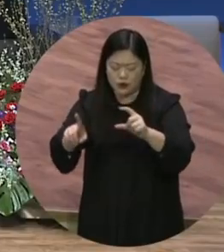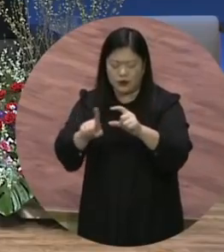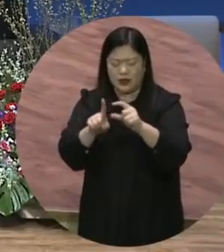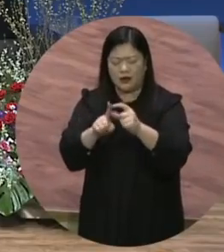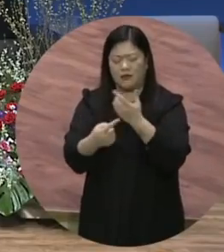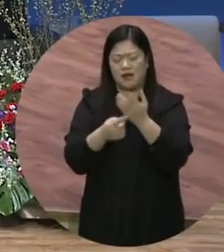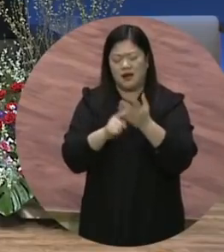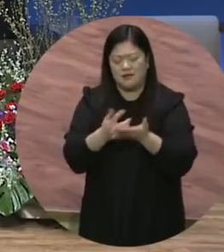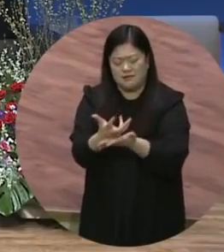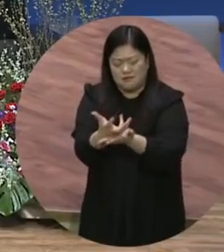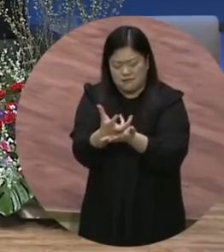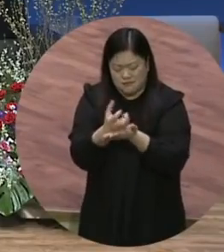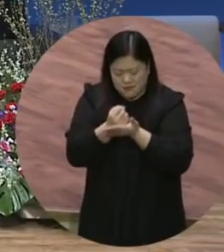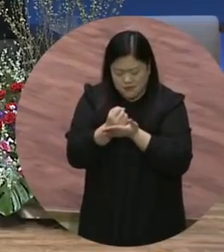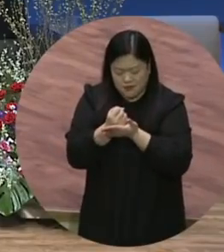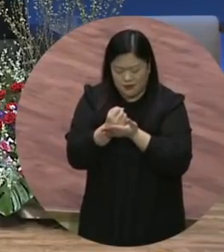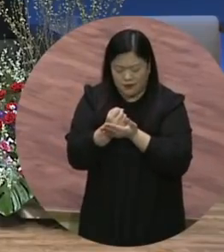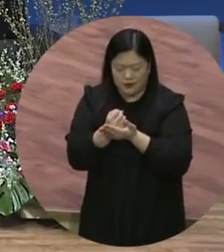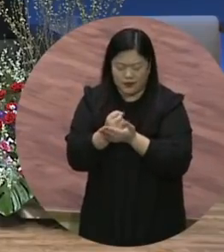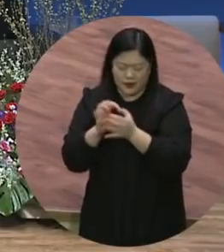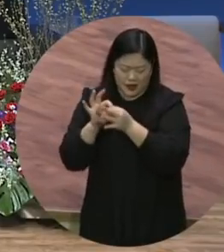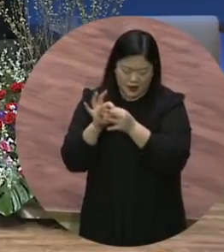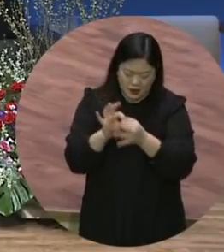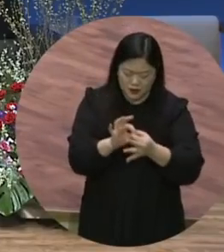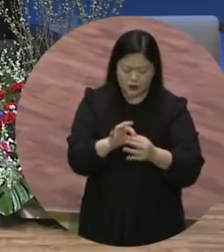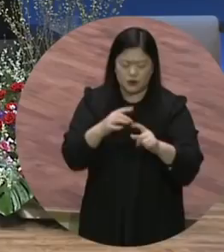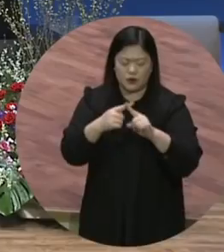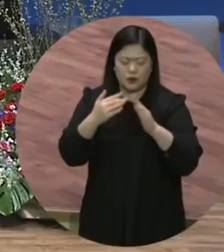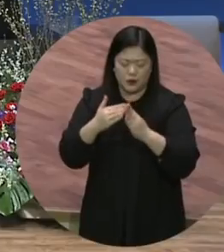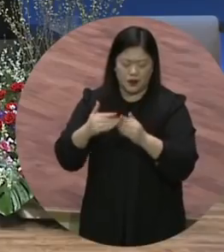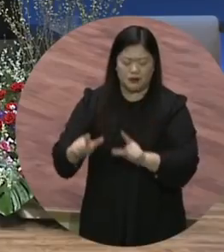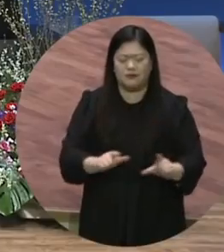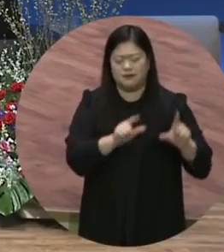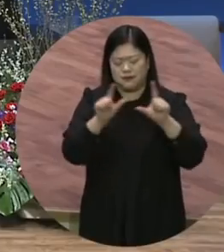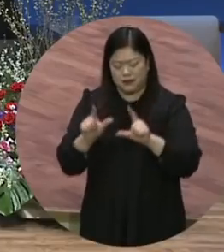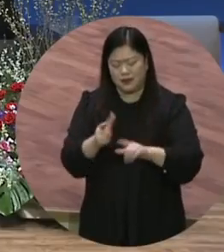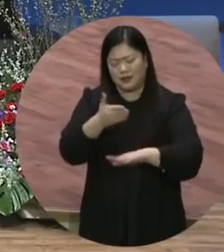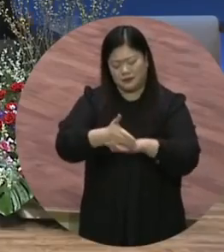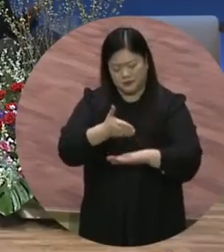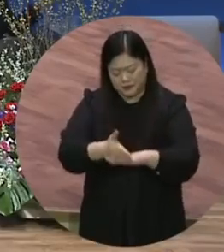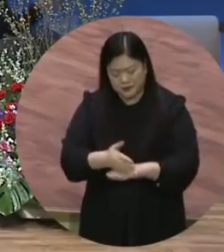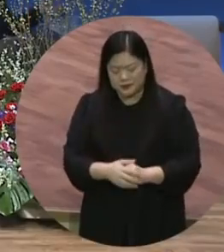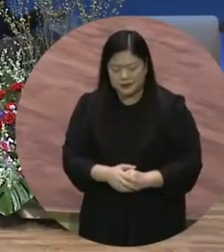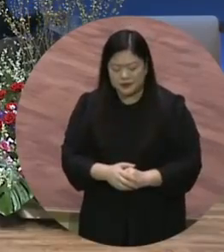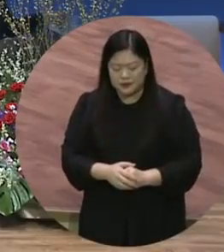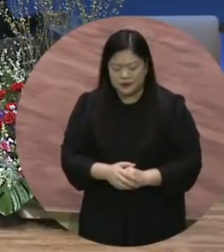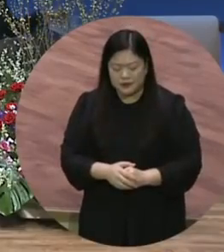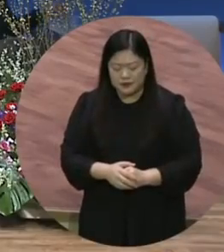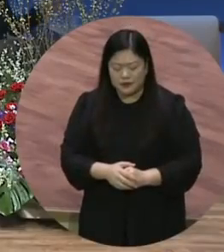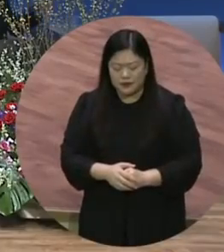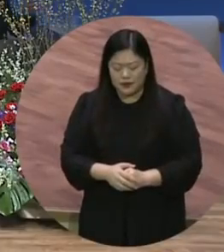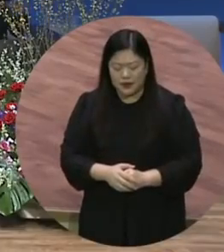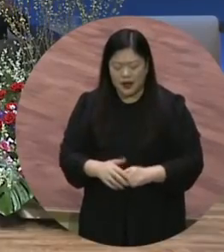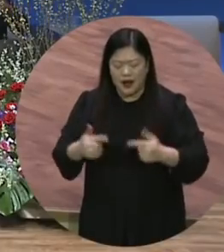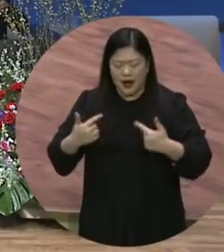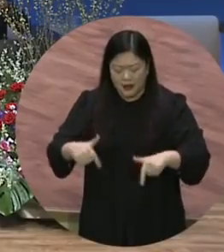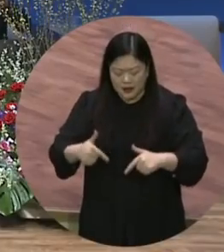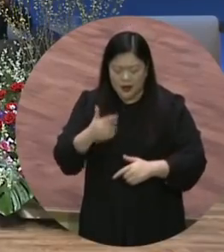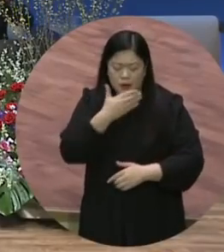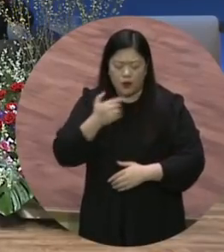중요한 응답을 허락해 주심에 감사드립니다. 이제 본당 시대를 맞아요 우리 예언교회가 이 나라 믿음의 중심축이 되게